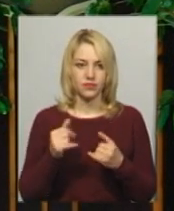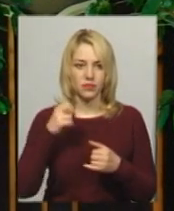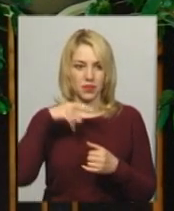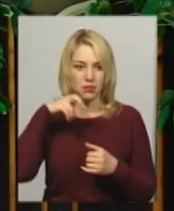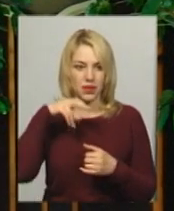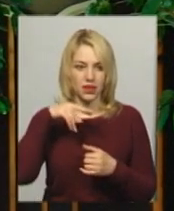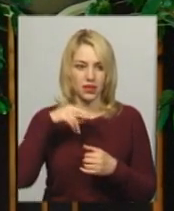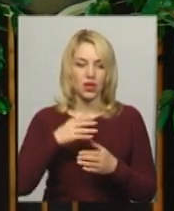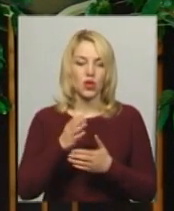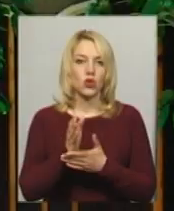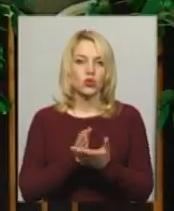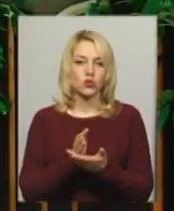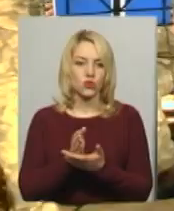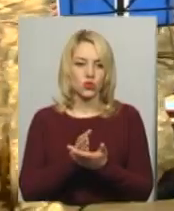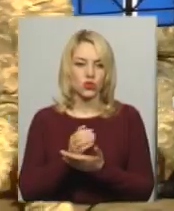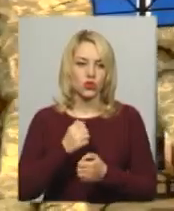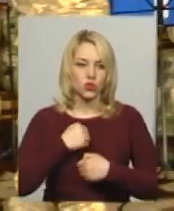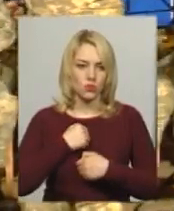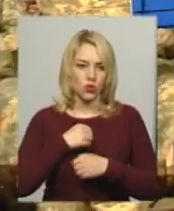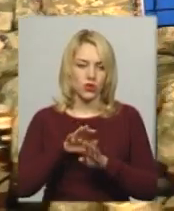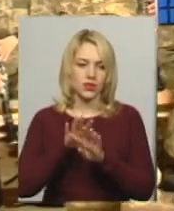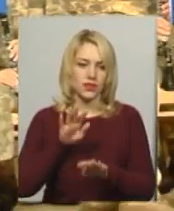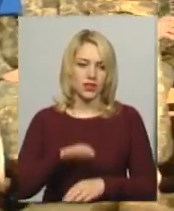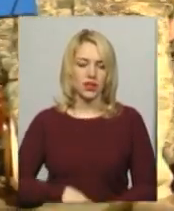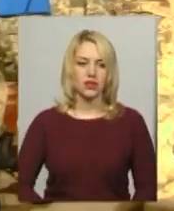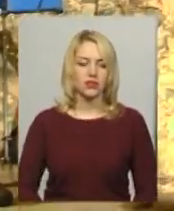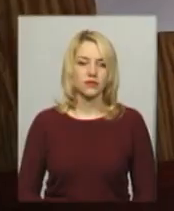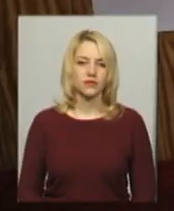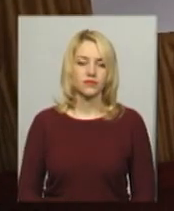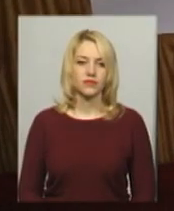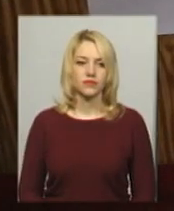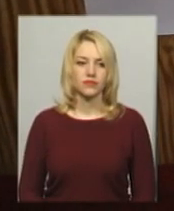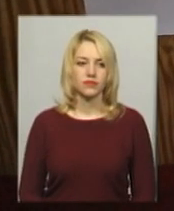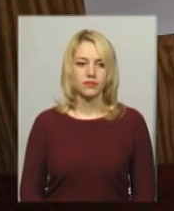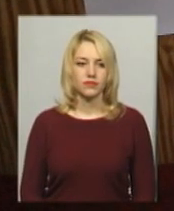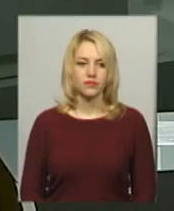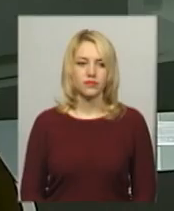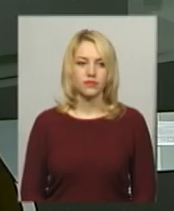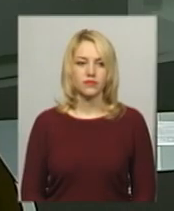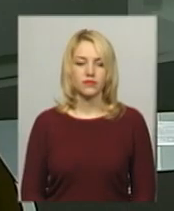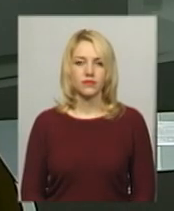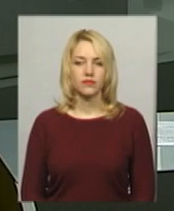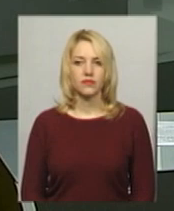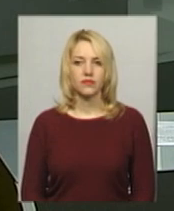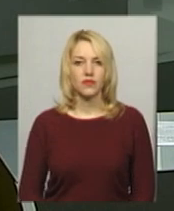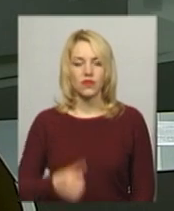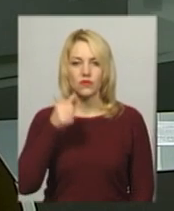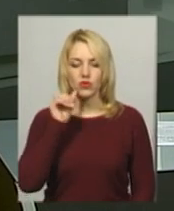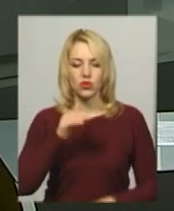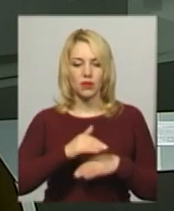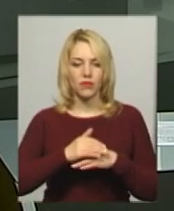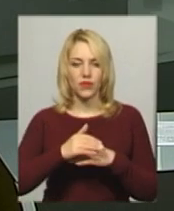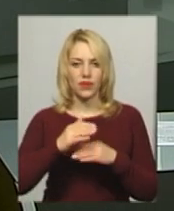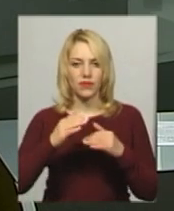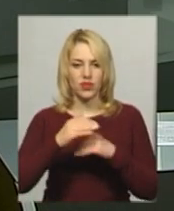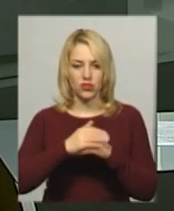племінник служить у Збройних силах. Леся Боровець, Юрій Чорний. Новини Поділля Центр. Вчора, близько 8-ї